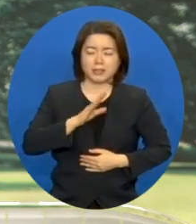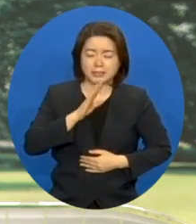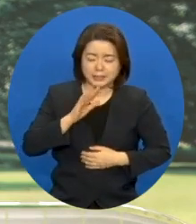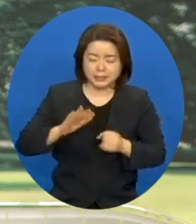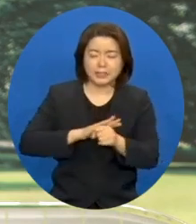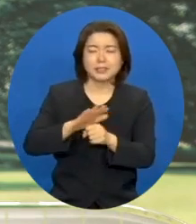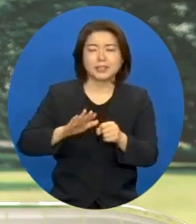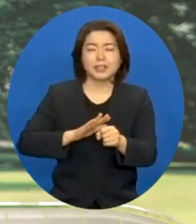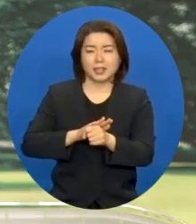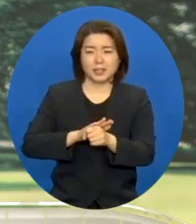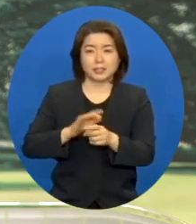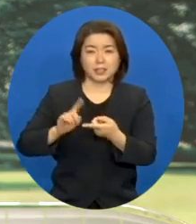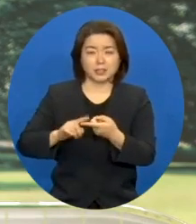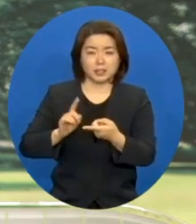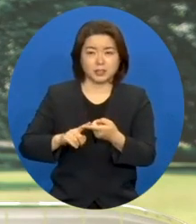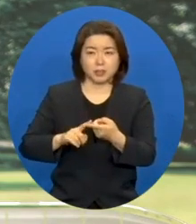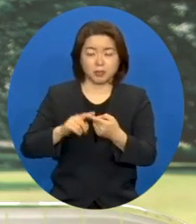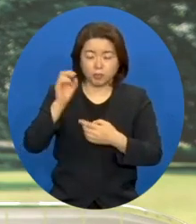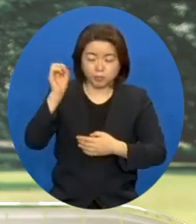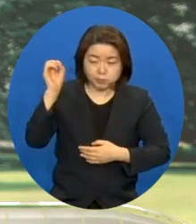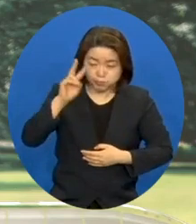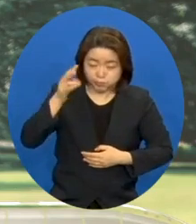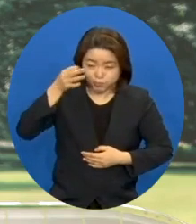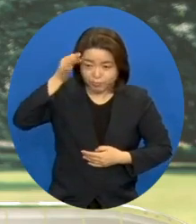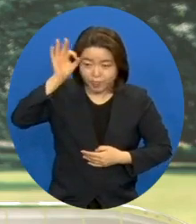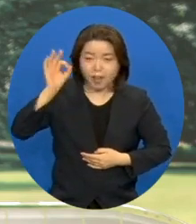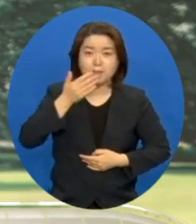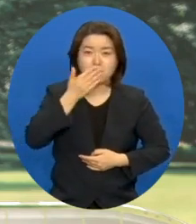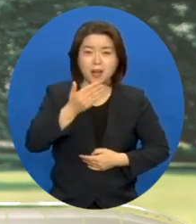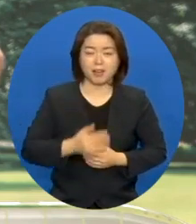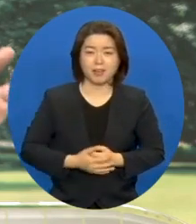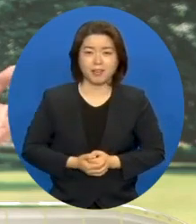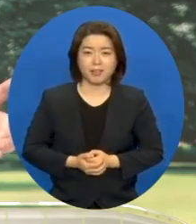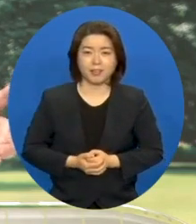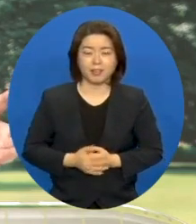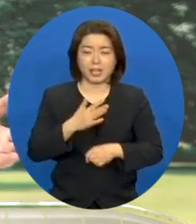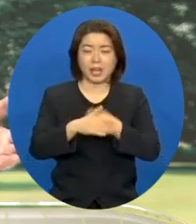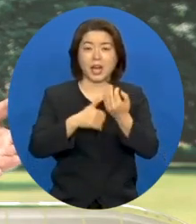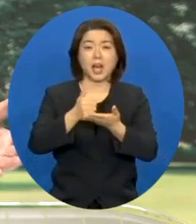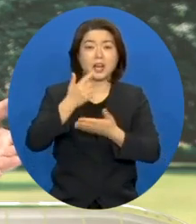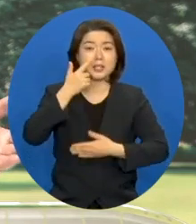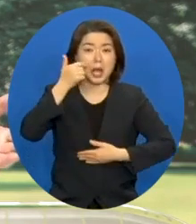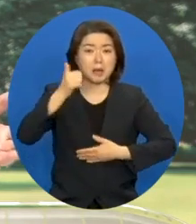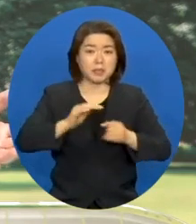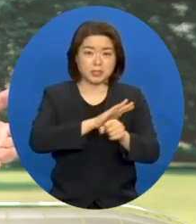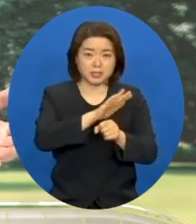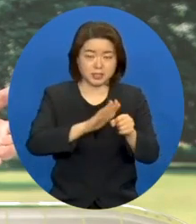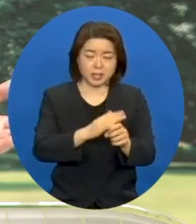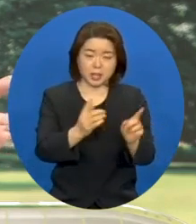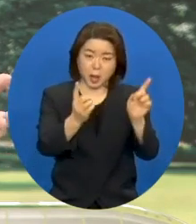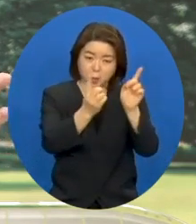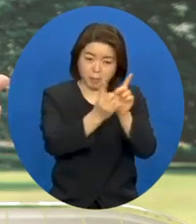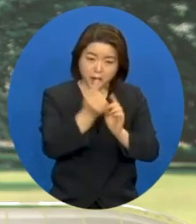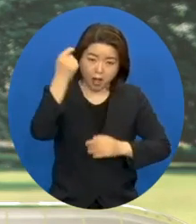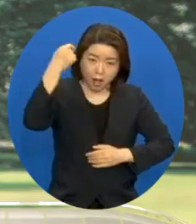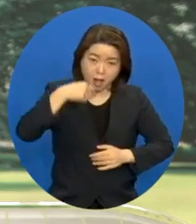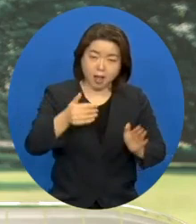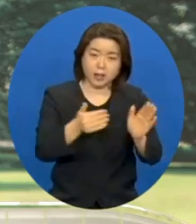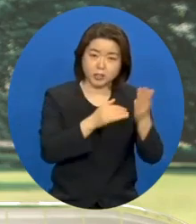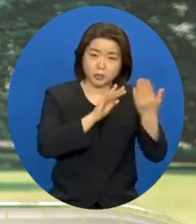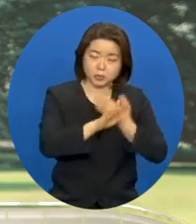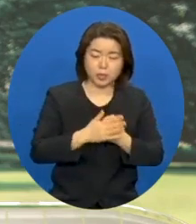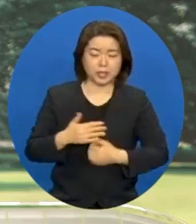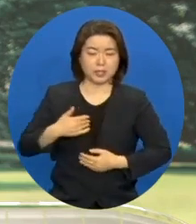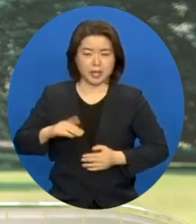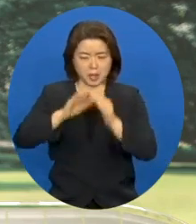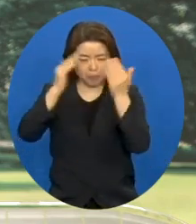사랑한다는 사실을 새삼스럽게 깨달았다는 겁니다. 하나님 아버지의 사랑을 만나고 나니 나의 모든